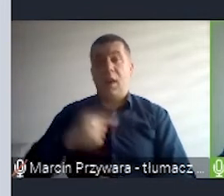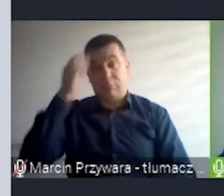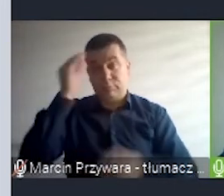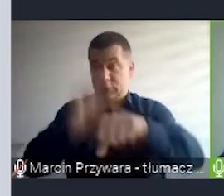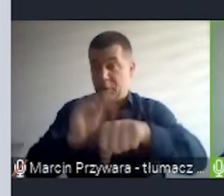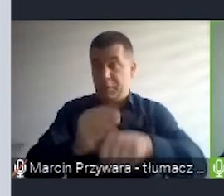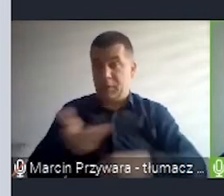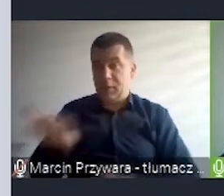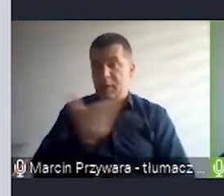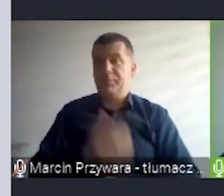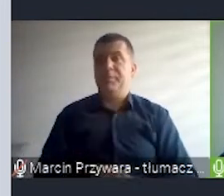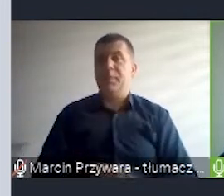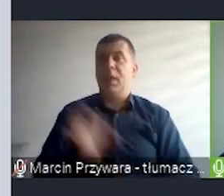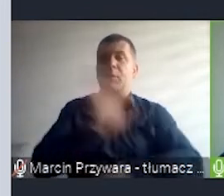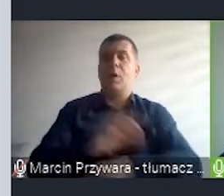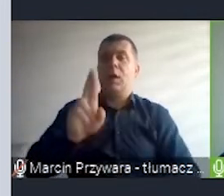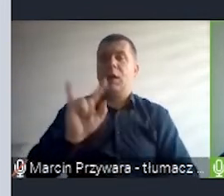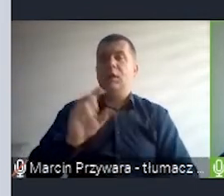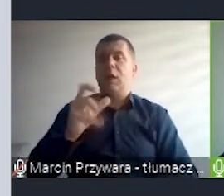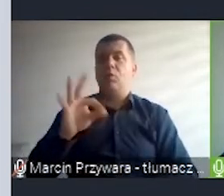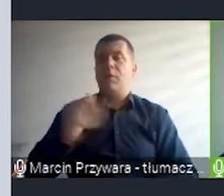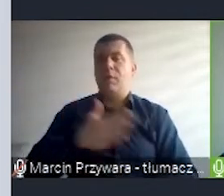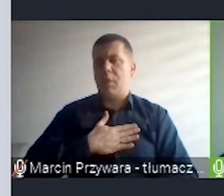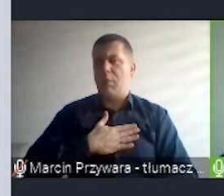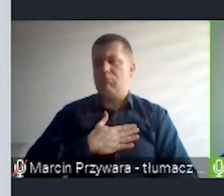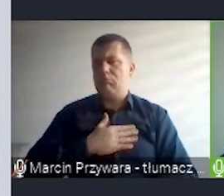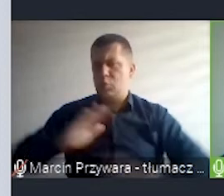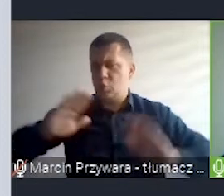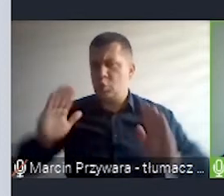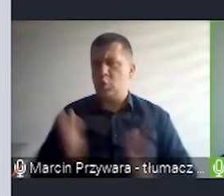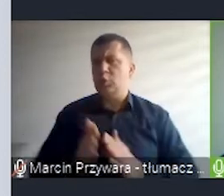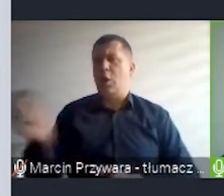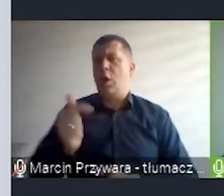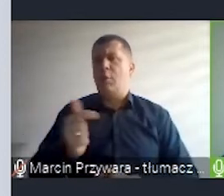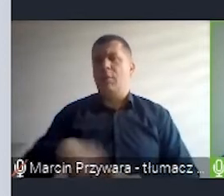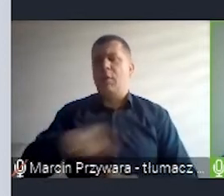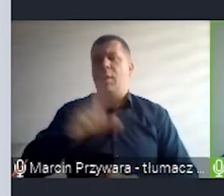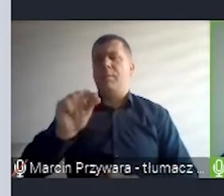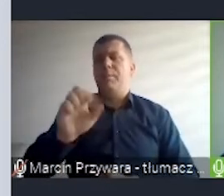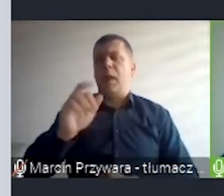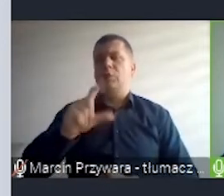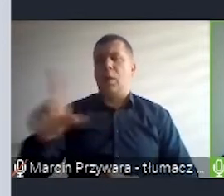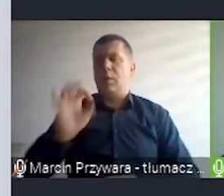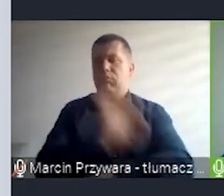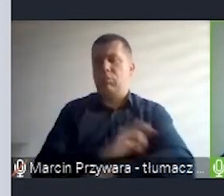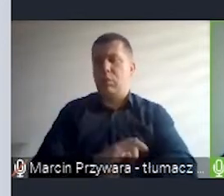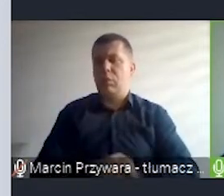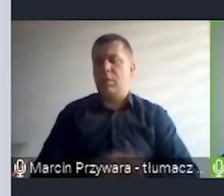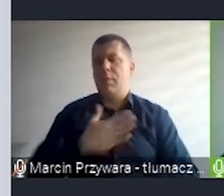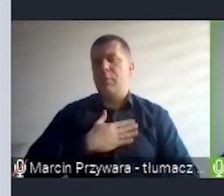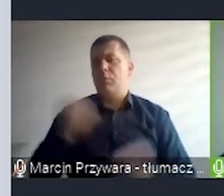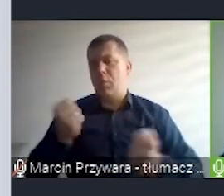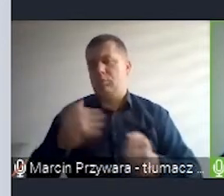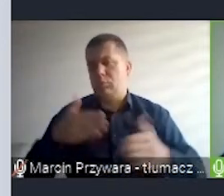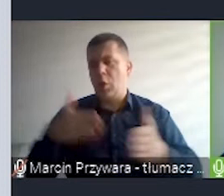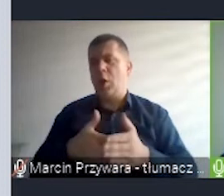Przypominam, że w projektach ryczałtowych mamy mocno skrócone obowiązki wobec personelu projektu, mocno ograniczone